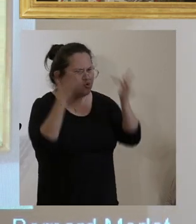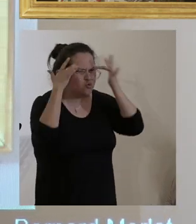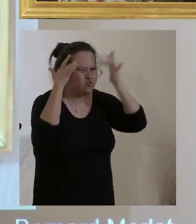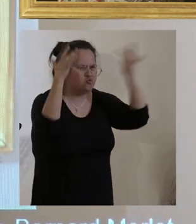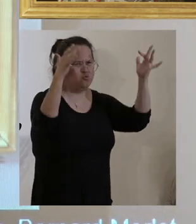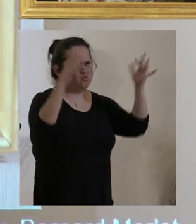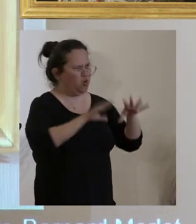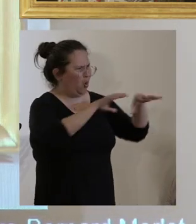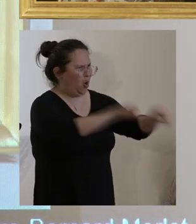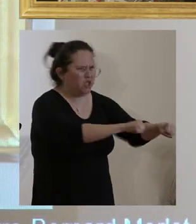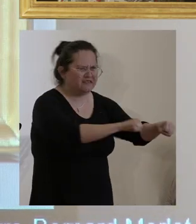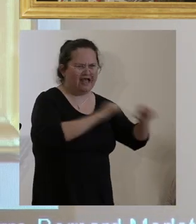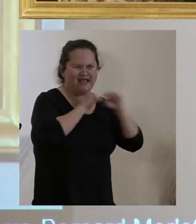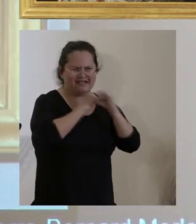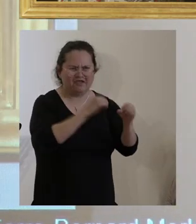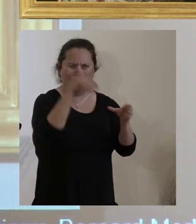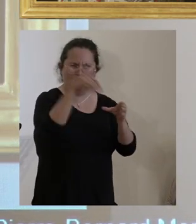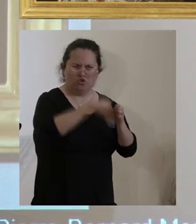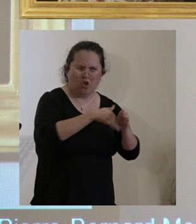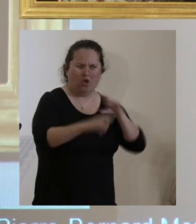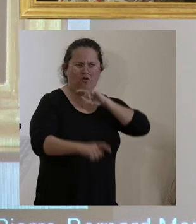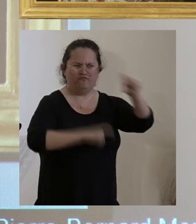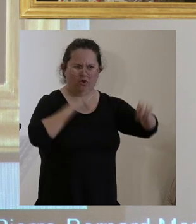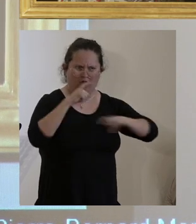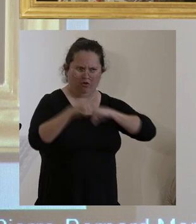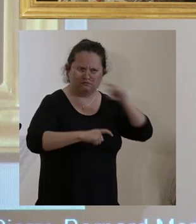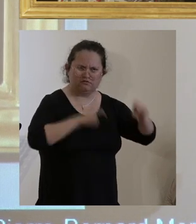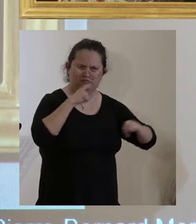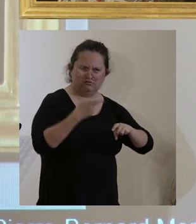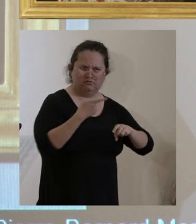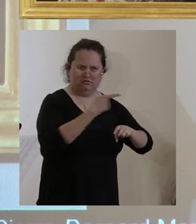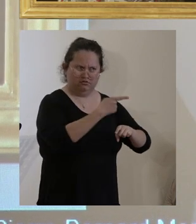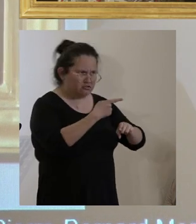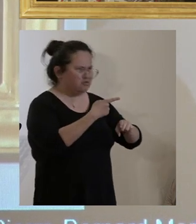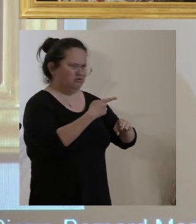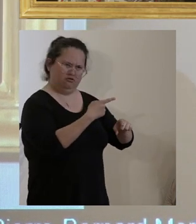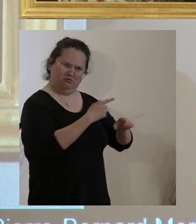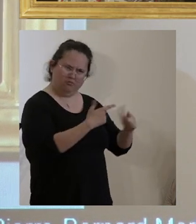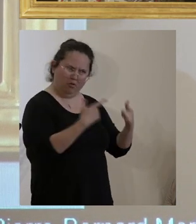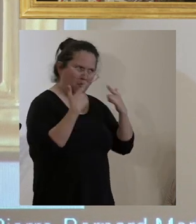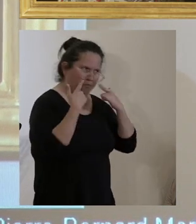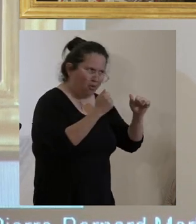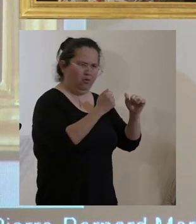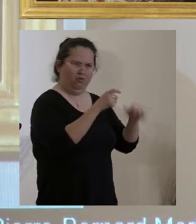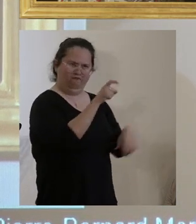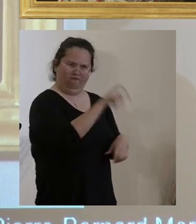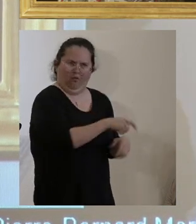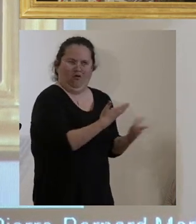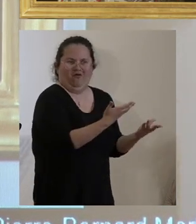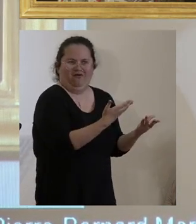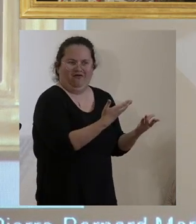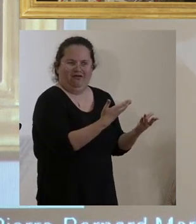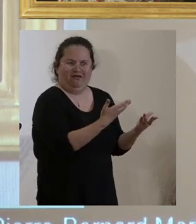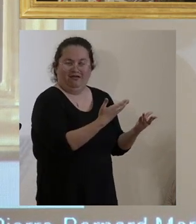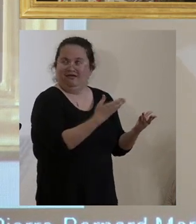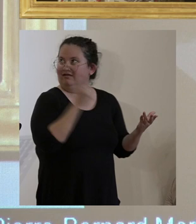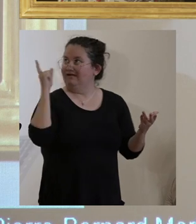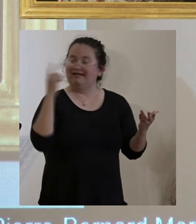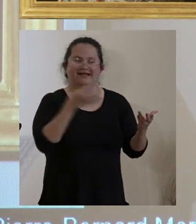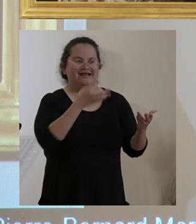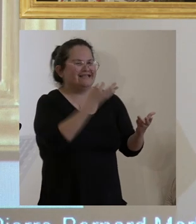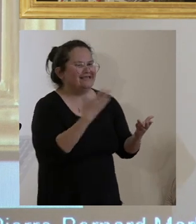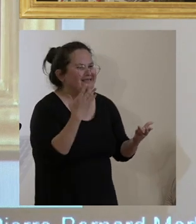jusque dans ces détails qu'il faut regarder en face. J'ai parlé de beauté. Tout est fait dans le tableau pour que cette